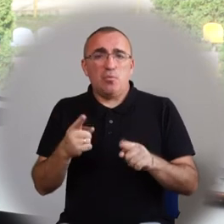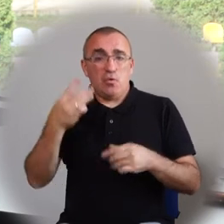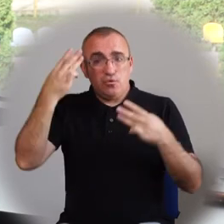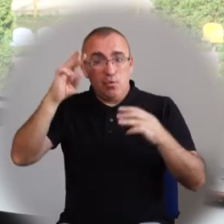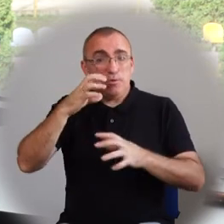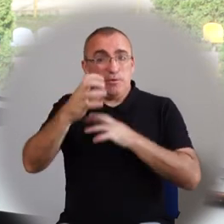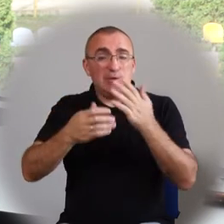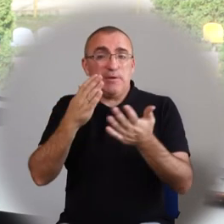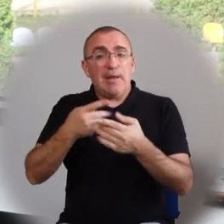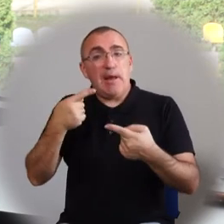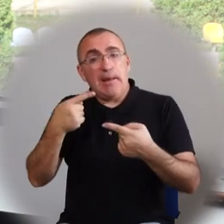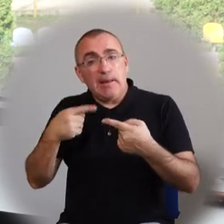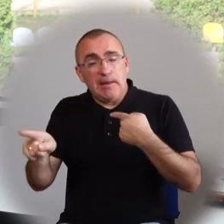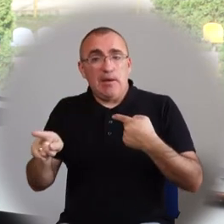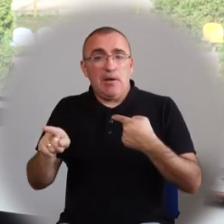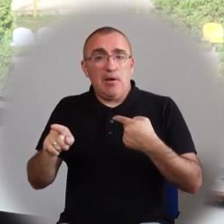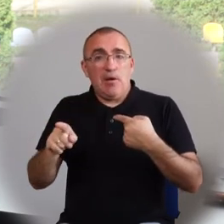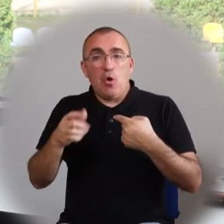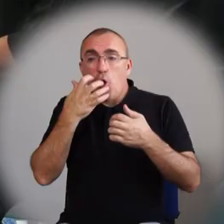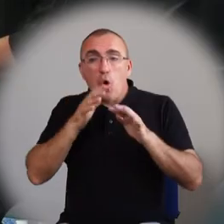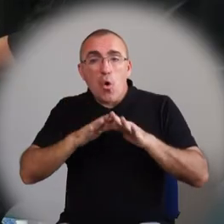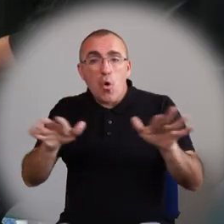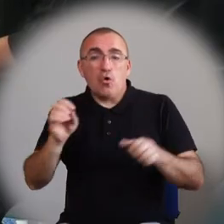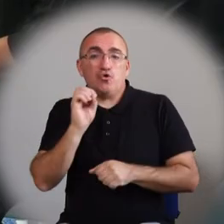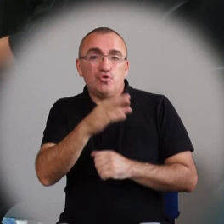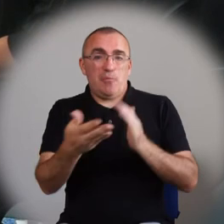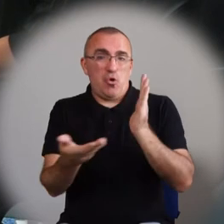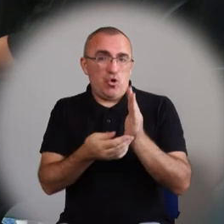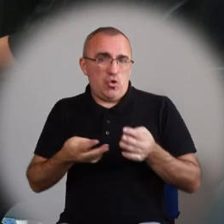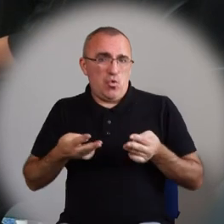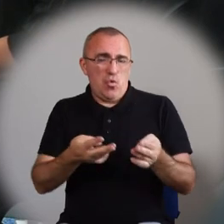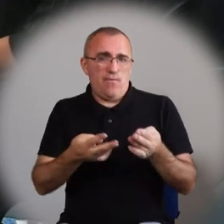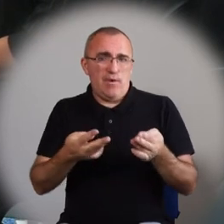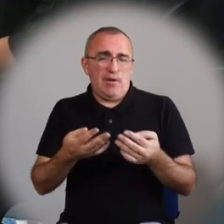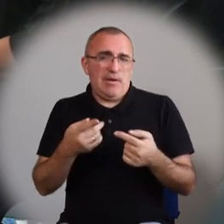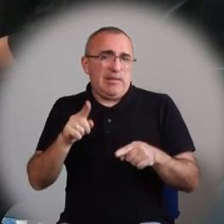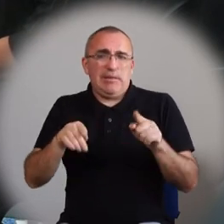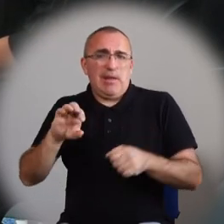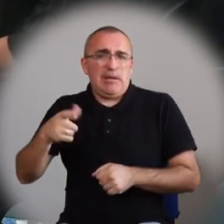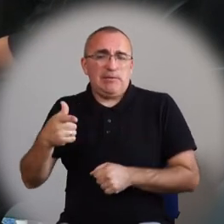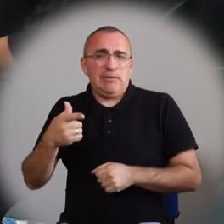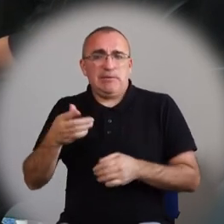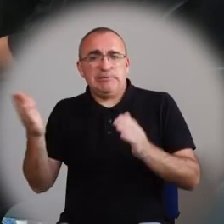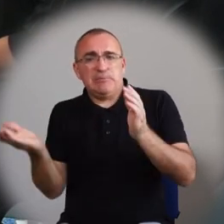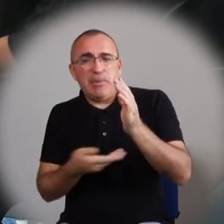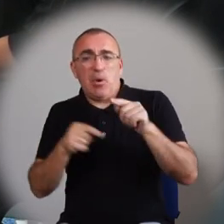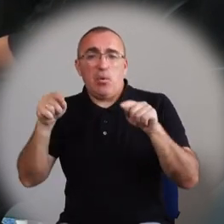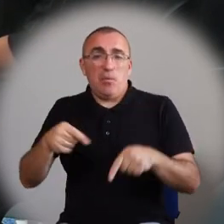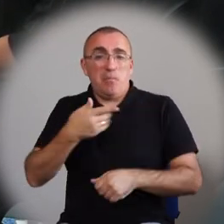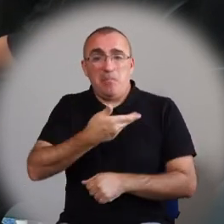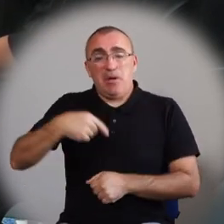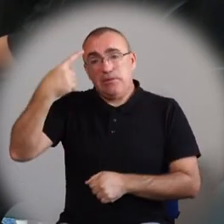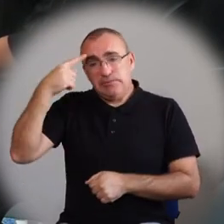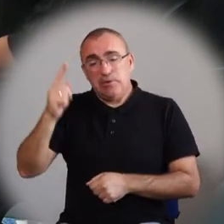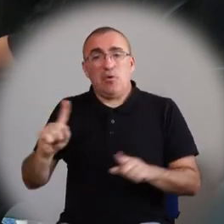котельнями. Тому що в сучасному світі є інші засоби обігрівання, ніж дрова, які десь